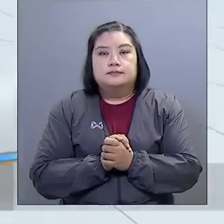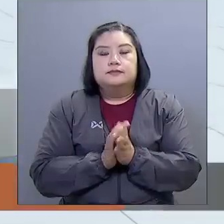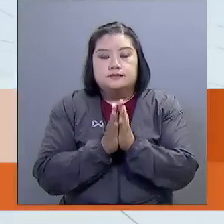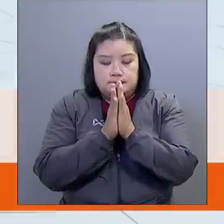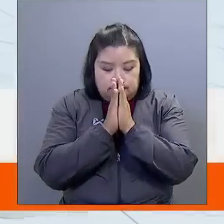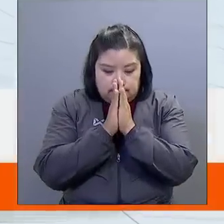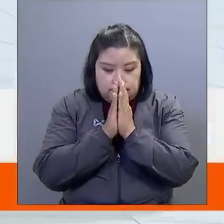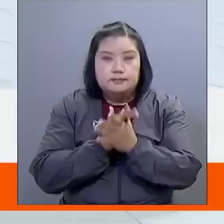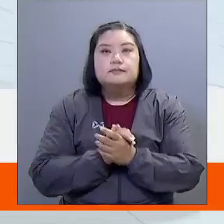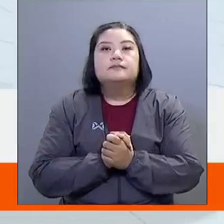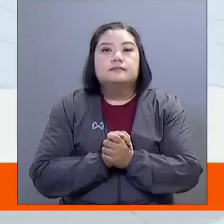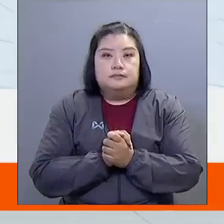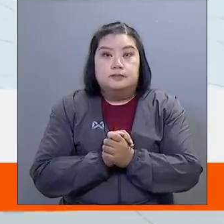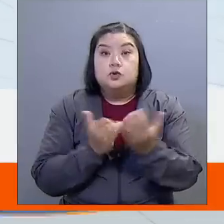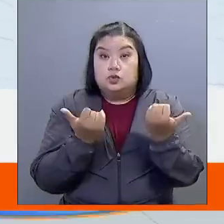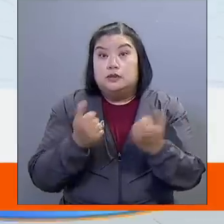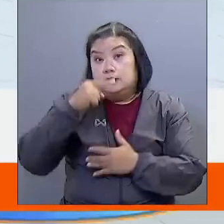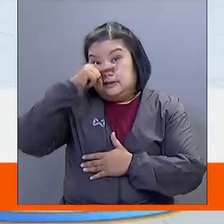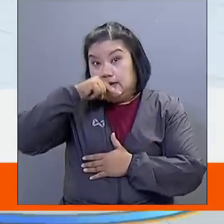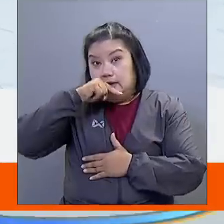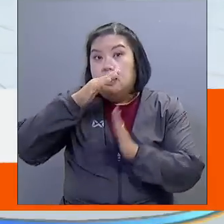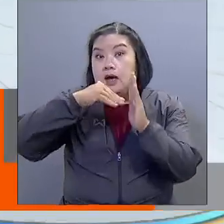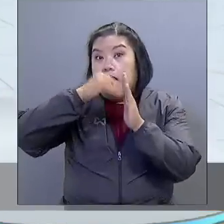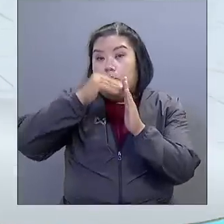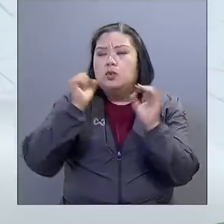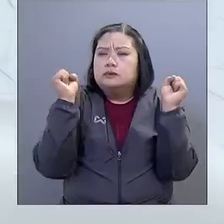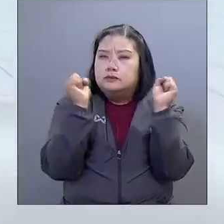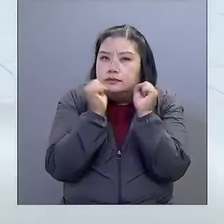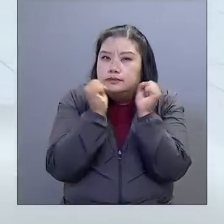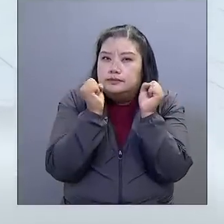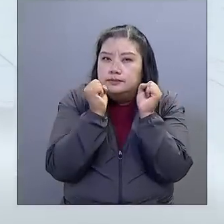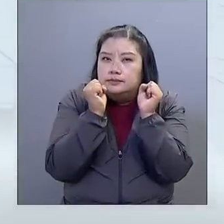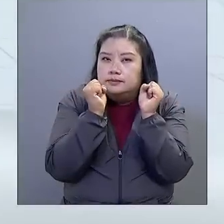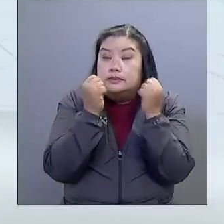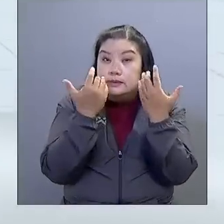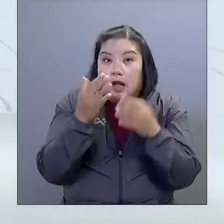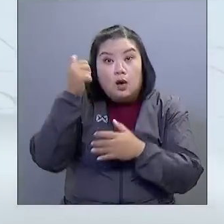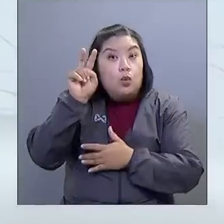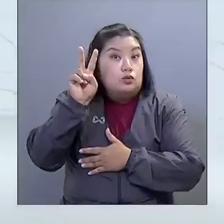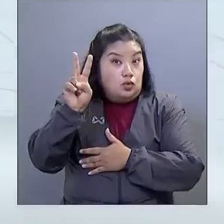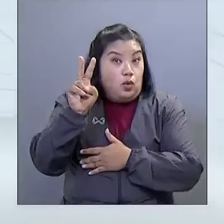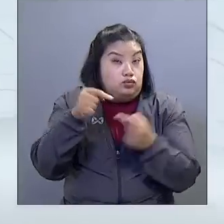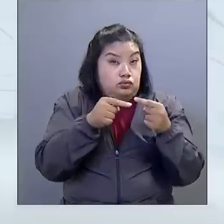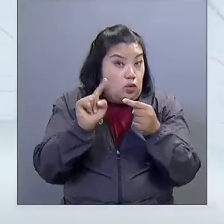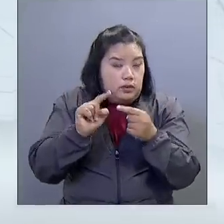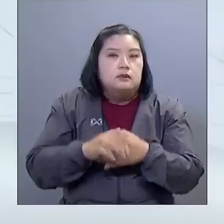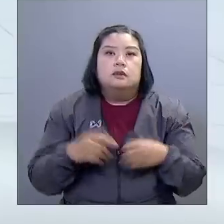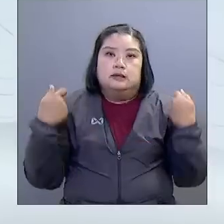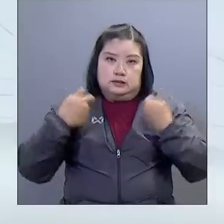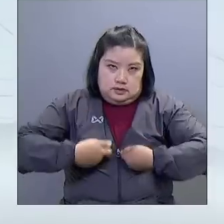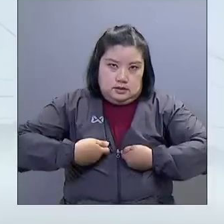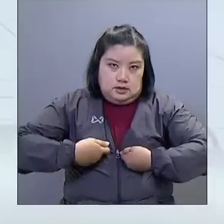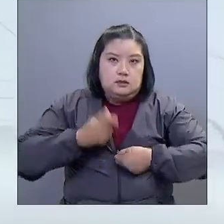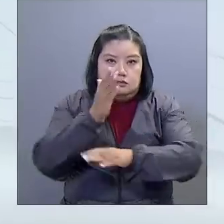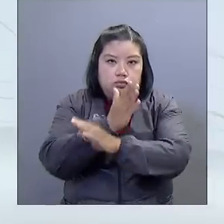วัสดีค่ะในวันนี้บริเวณประเทศไทยตอนบนยังคงมีอากาศเย็นถึงหนาวนะคะและก็ในระยะ 1-2 วันนี้นะคะเสื้อกันหนาวนั้นก็ยังคงมีความสำคัญ